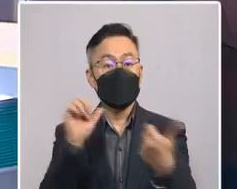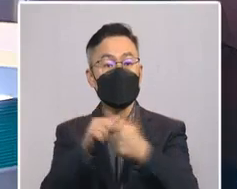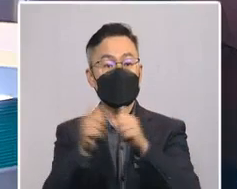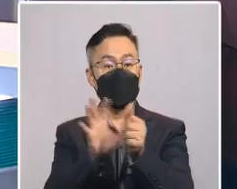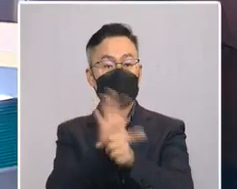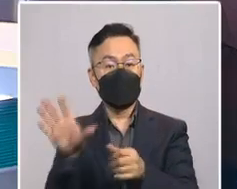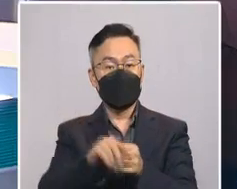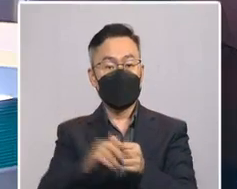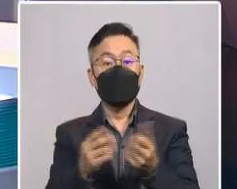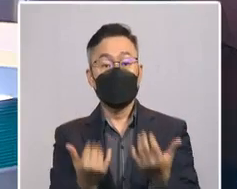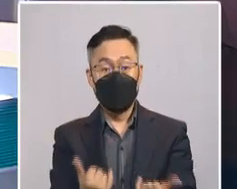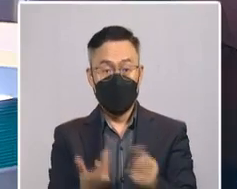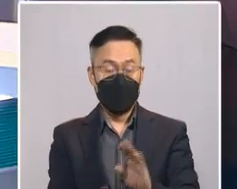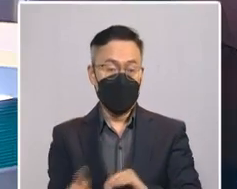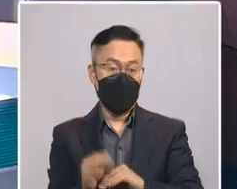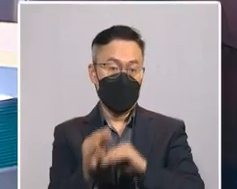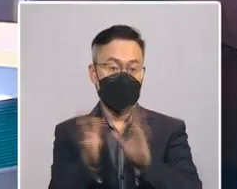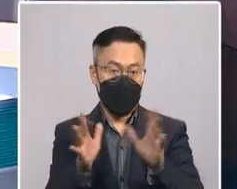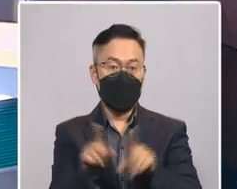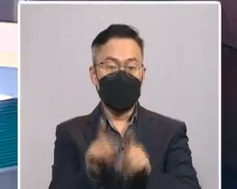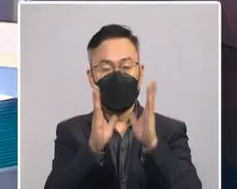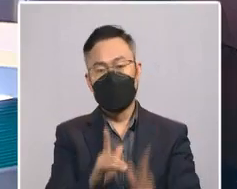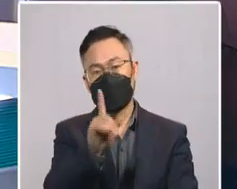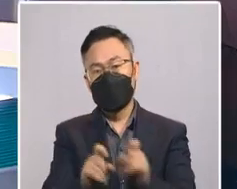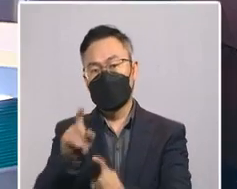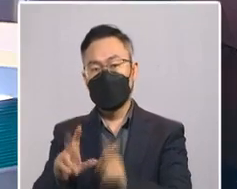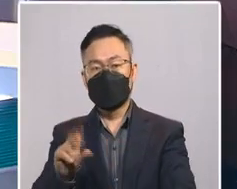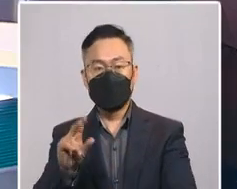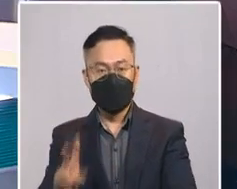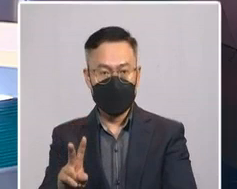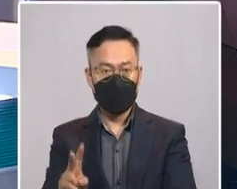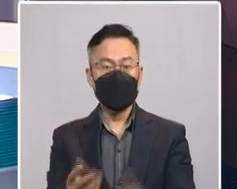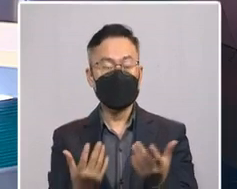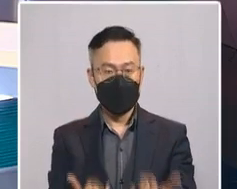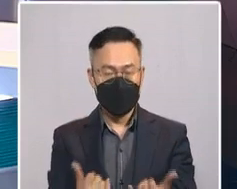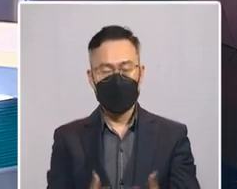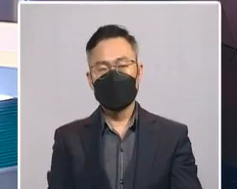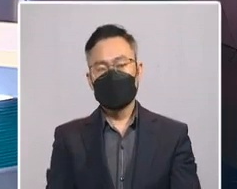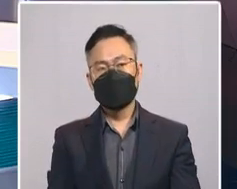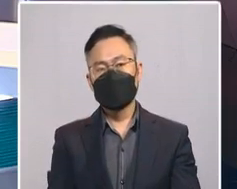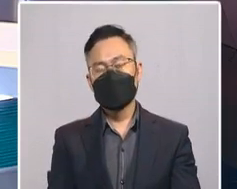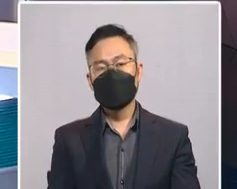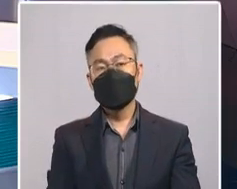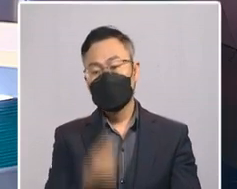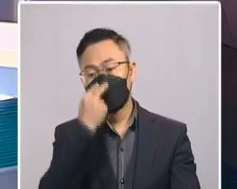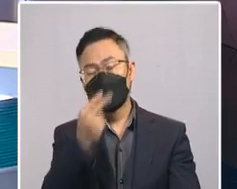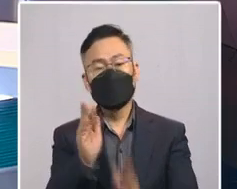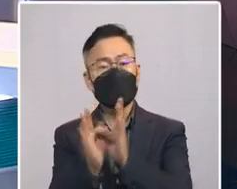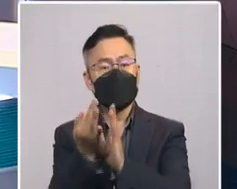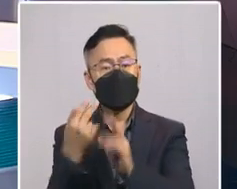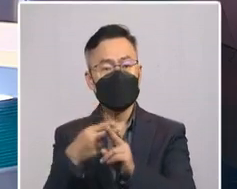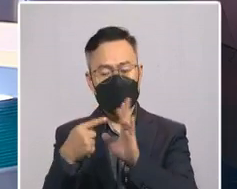ในวันนี้กันบ้างยังคงเพิ่มขึ้นอย่างต่อเนื่องนะคะมีผู้เสียชีวิต32คนด้วยกันแต่ว่าก่อนอื่นเลยนะคะเราไปดูเพจเส้นได้กันหน่อย